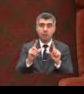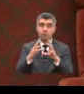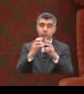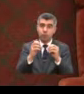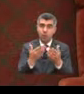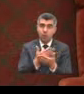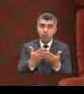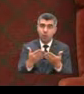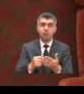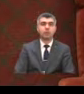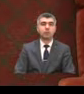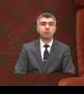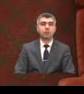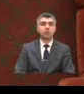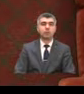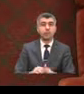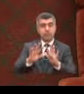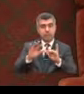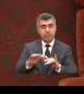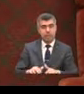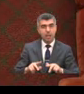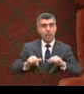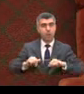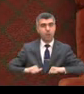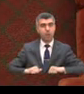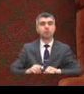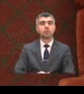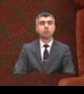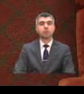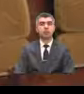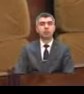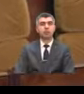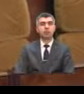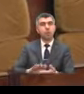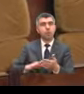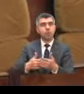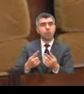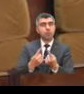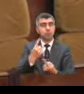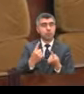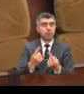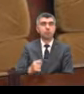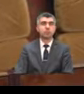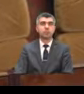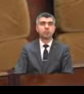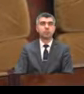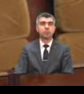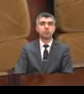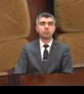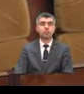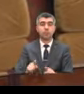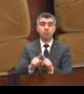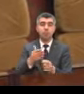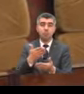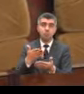وردت في تقريركم السيدة الوزيرة رفعا لكل مغالطة. أن نسبة